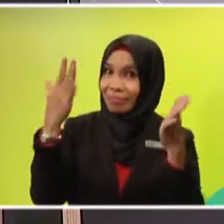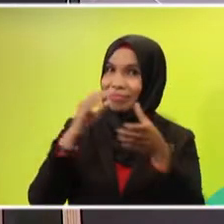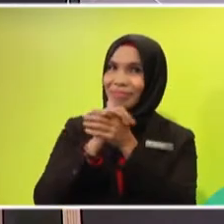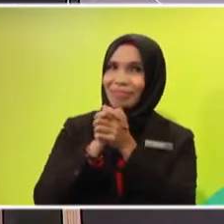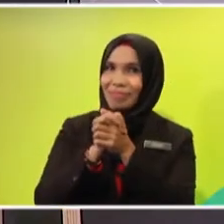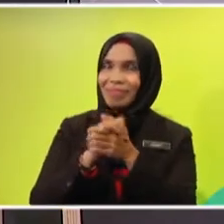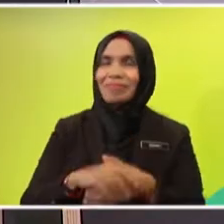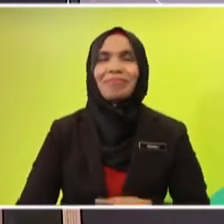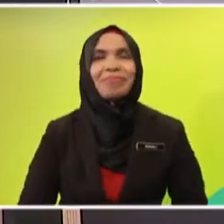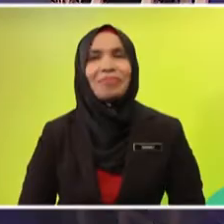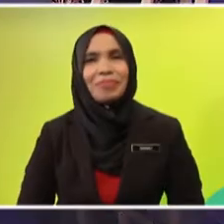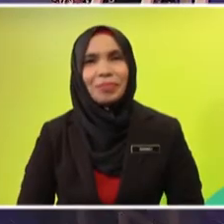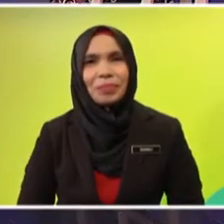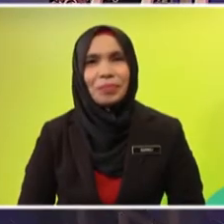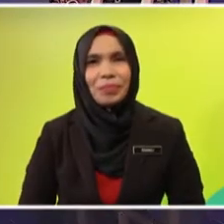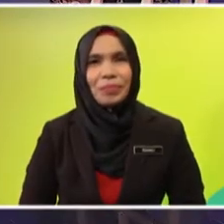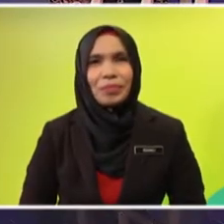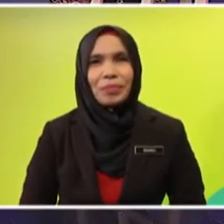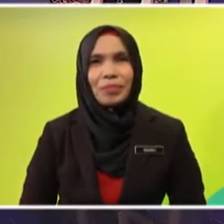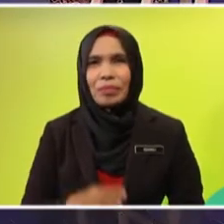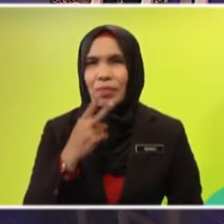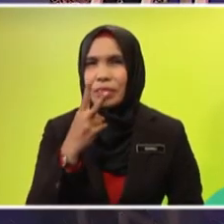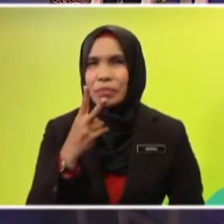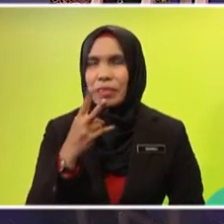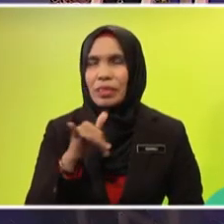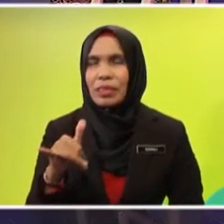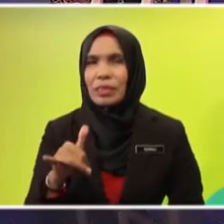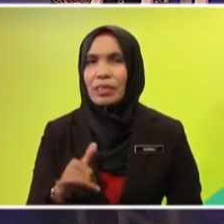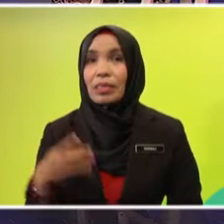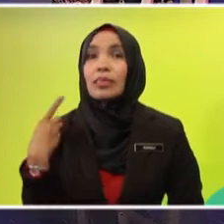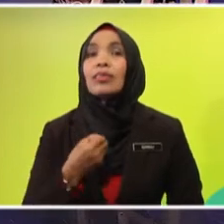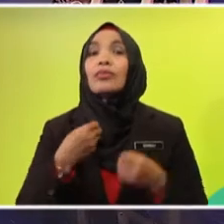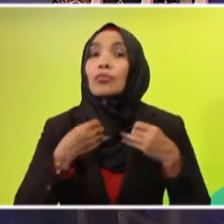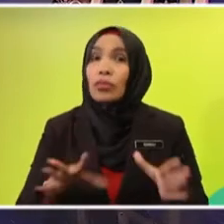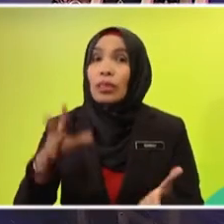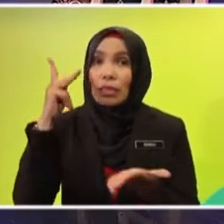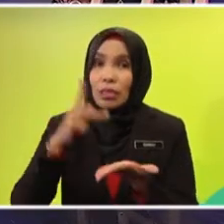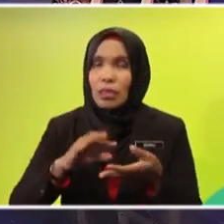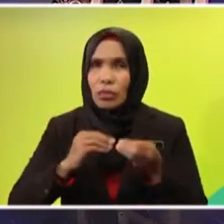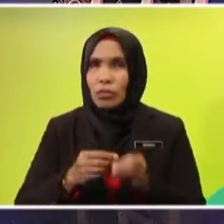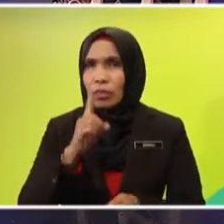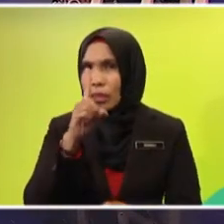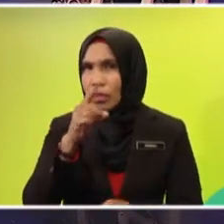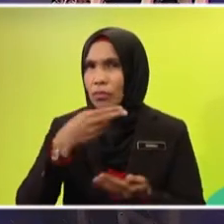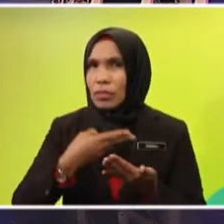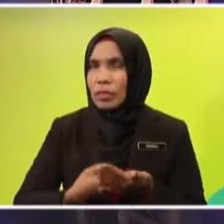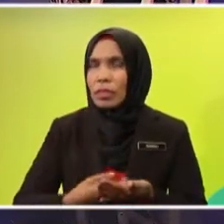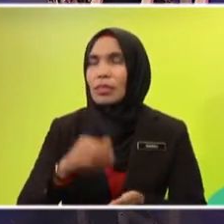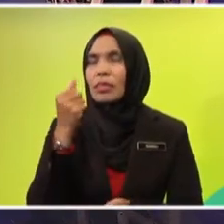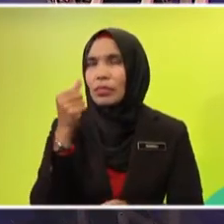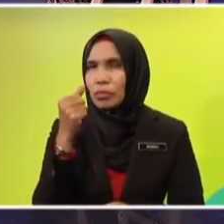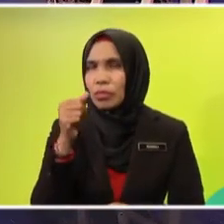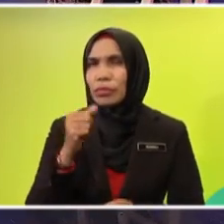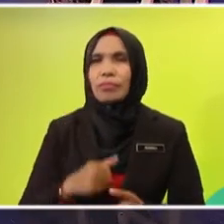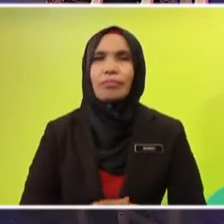Oke Naufal nih Tidak mengenali nombor satu sehingga 10 dan cari sebutan